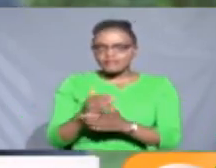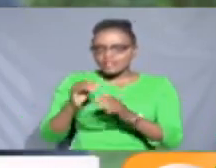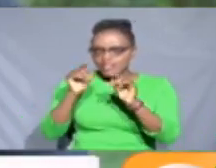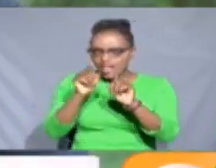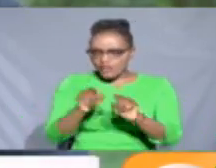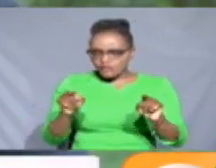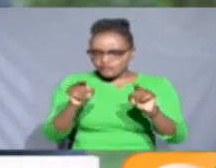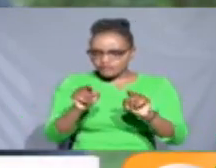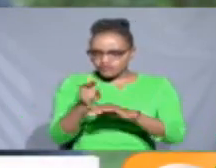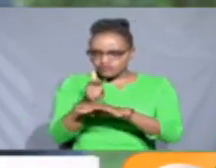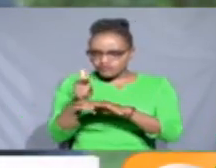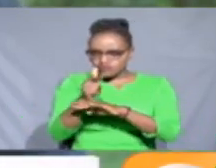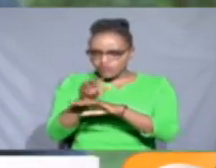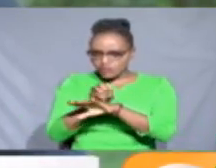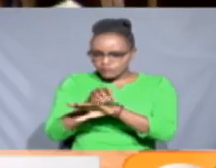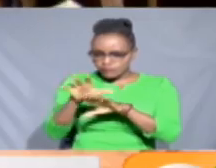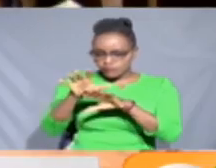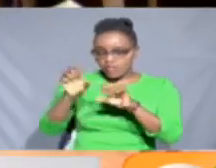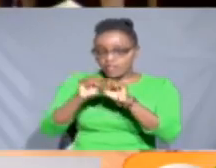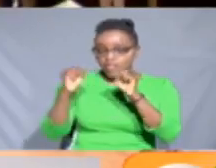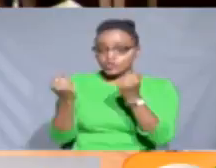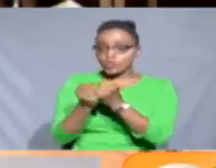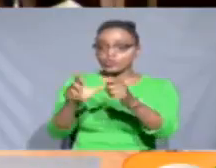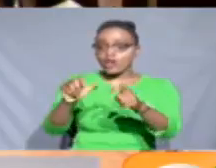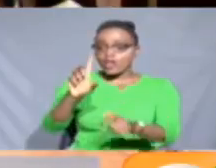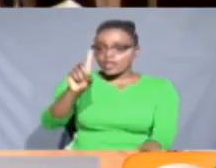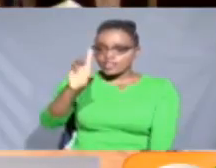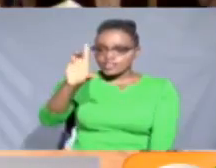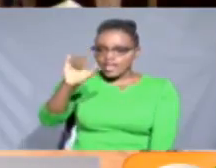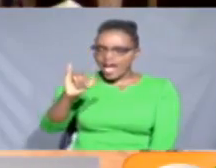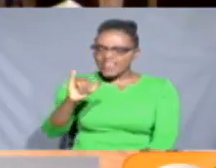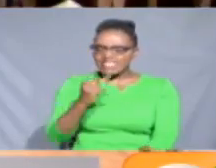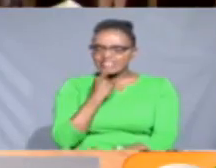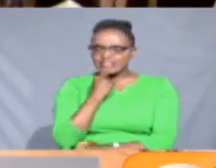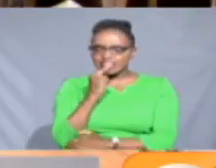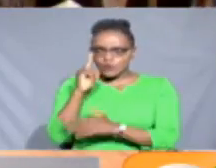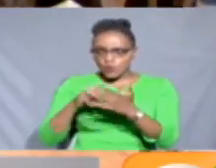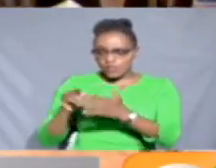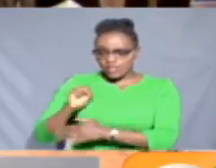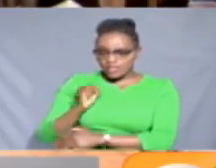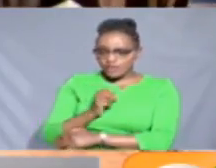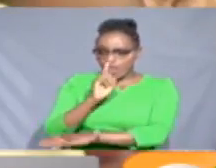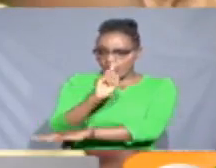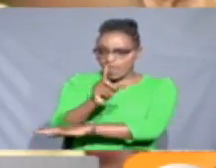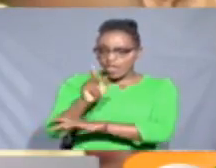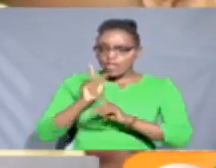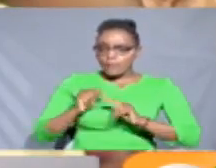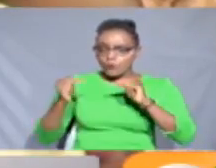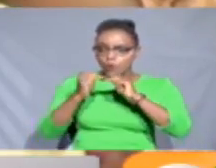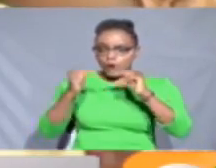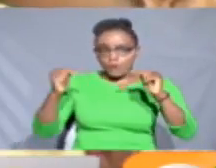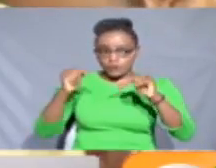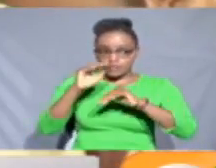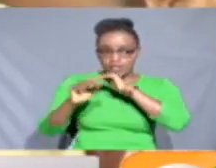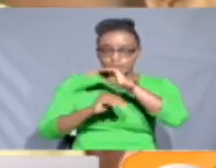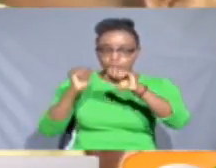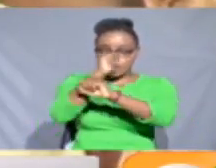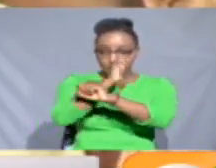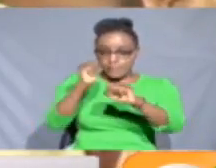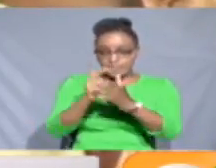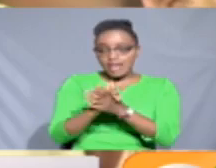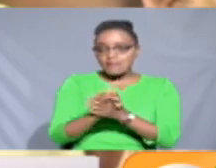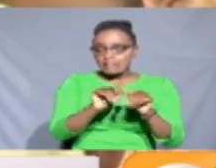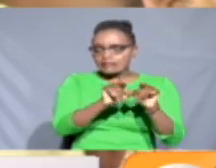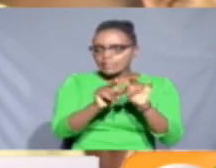video iliyozagaa na kusambazwa mtandaoni, DCI inahoji kwamba Cherargei anawatishia wanaompinga naibu wa rais William Ruto